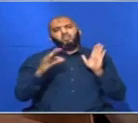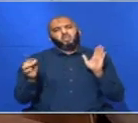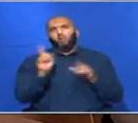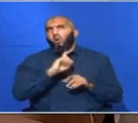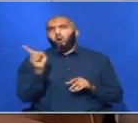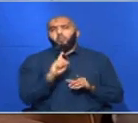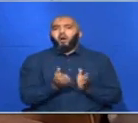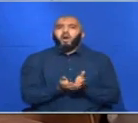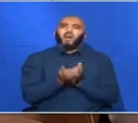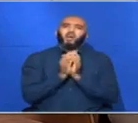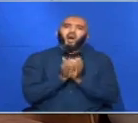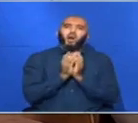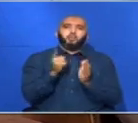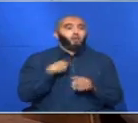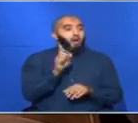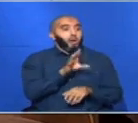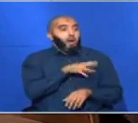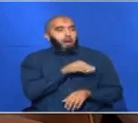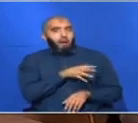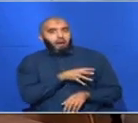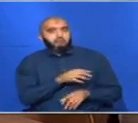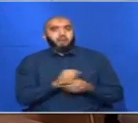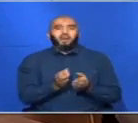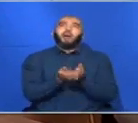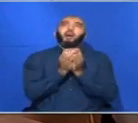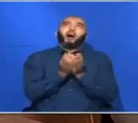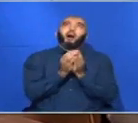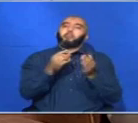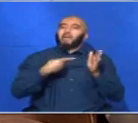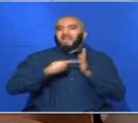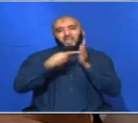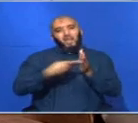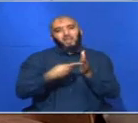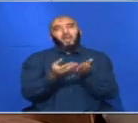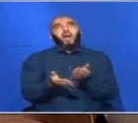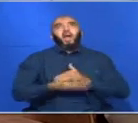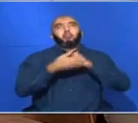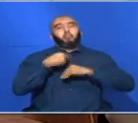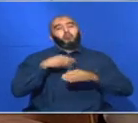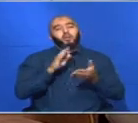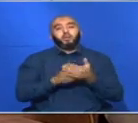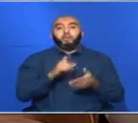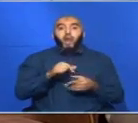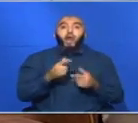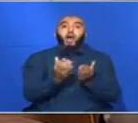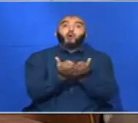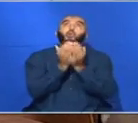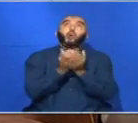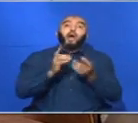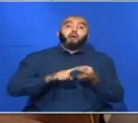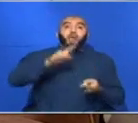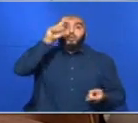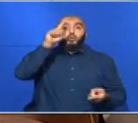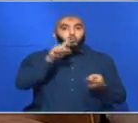بك من الجبن والبخل واعوذ بك من غلبه الدين وقهر الرجال فالاذكار التي علمناها النبي